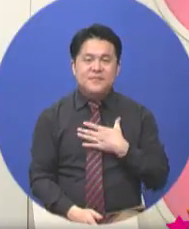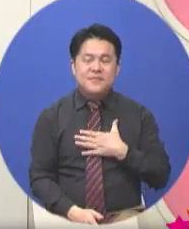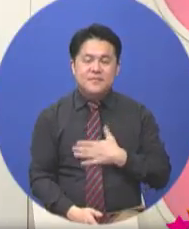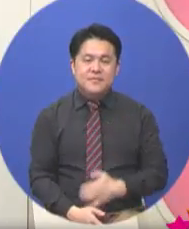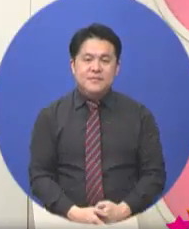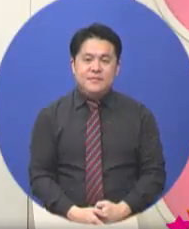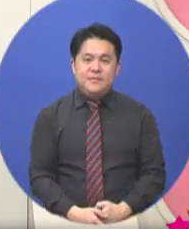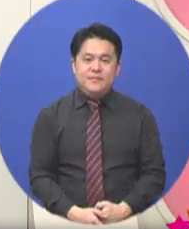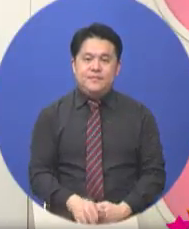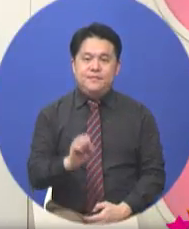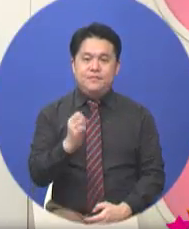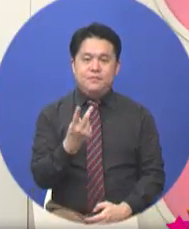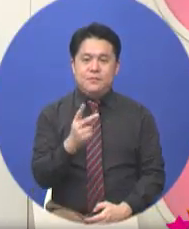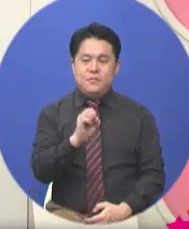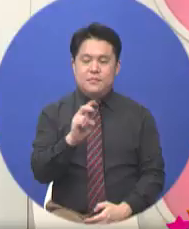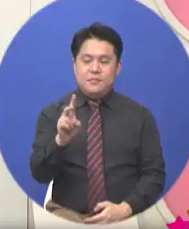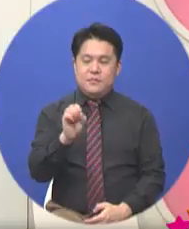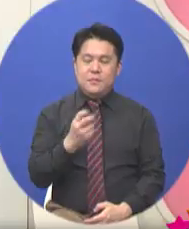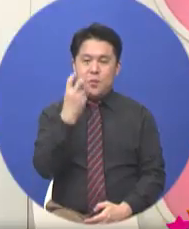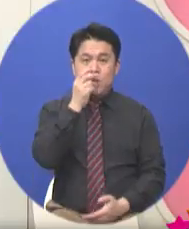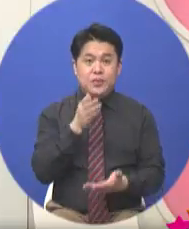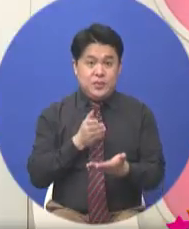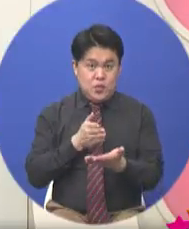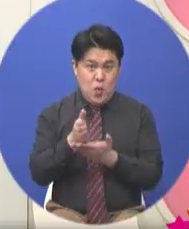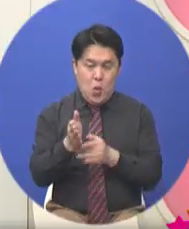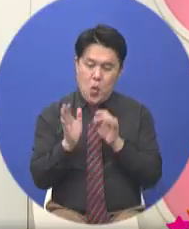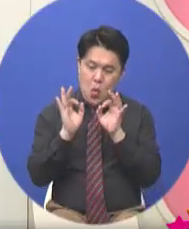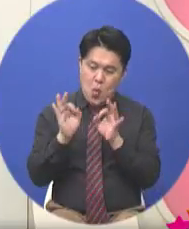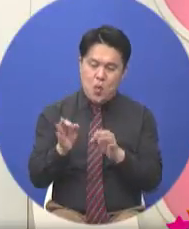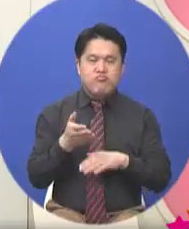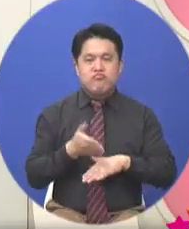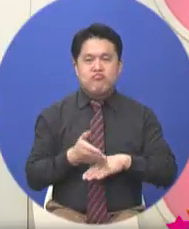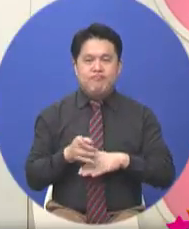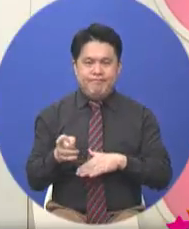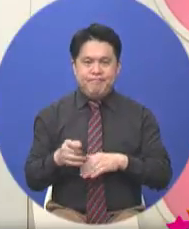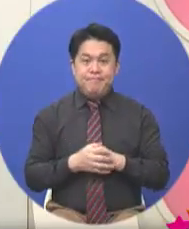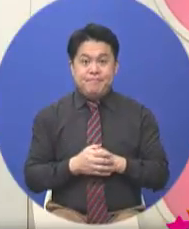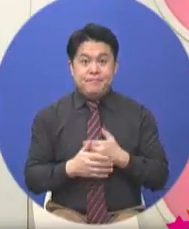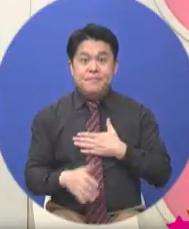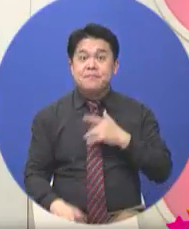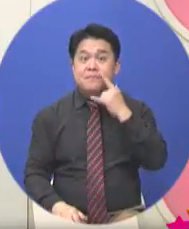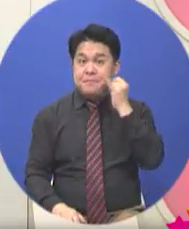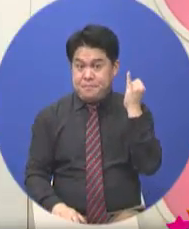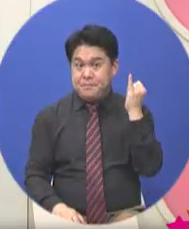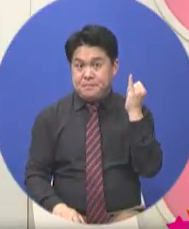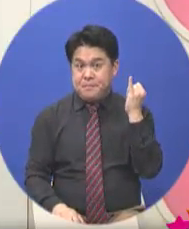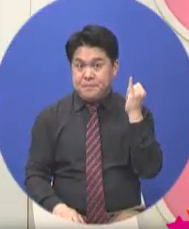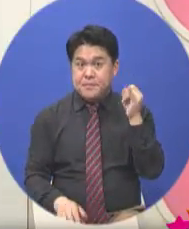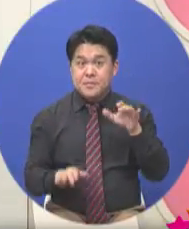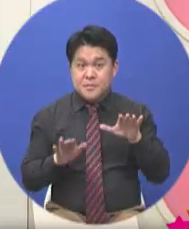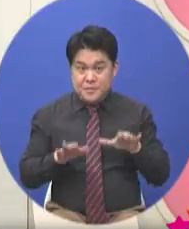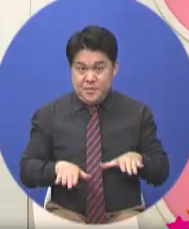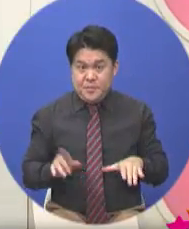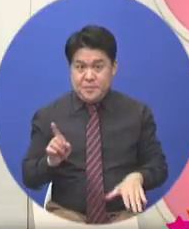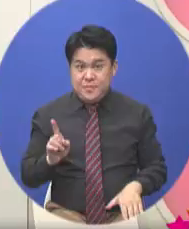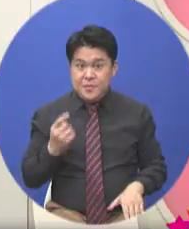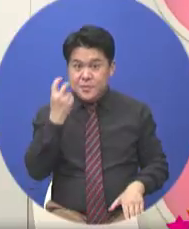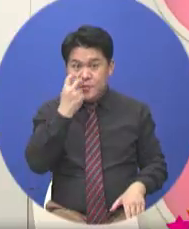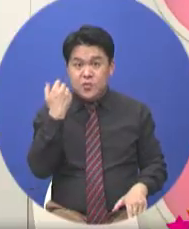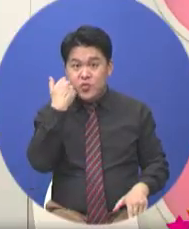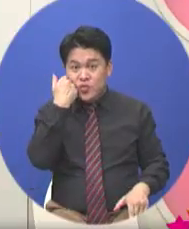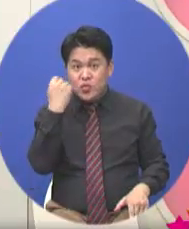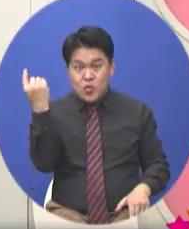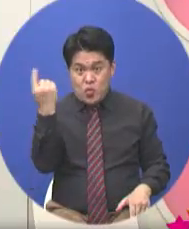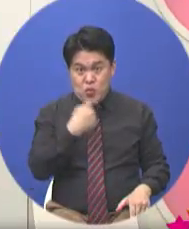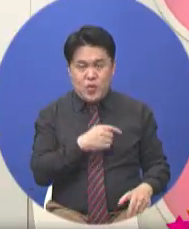그래요. 요양보호사 참 정말 네. 고마운 분들이에요. 그래요, 쉽지 않죠. 저희 어머니도 지금